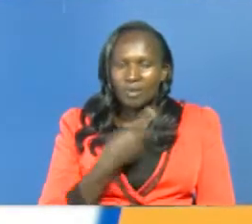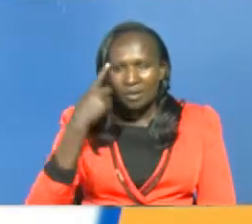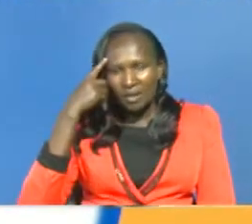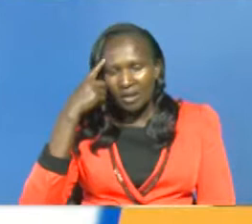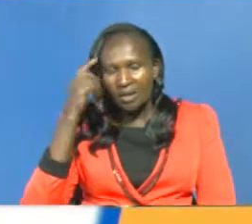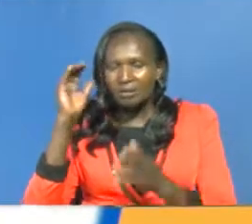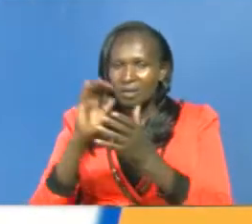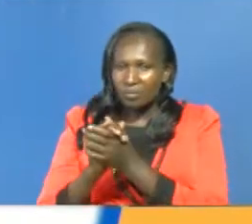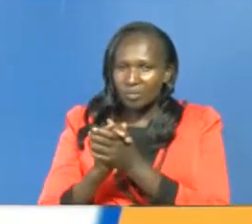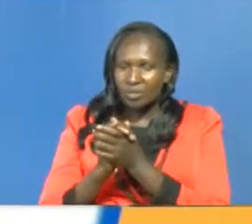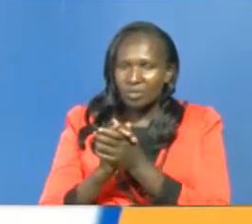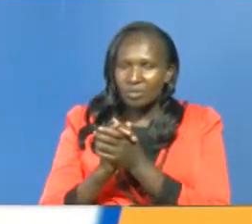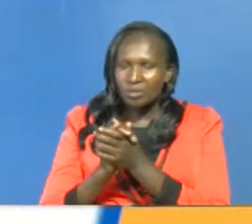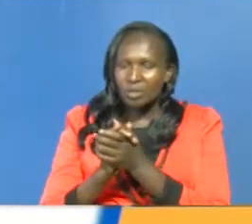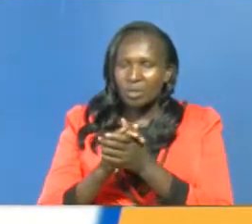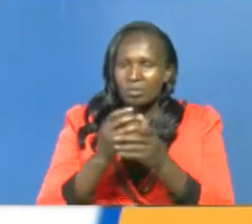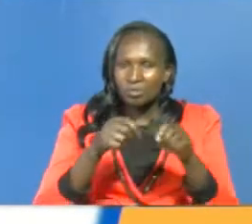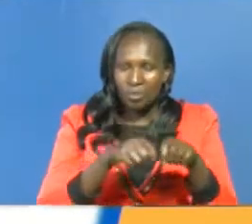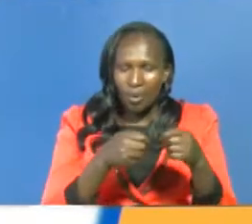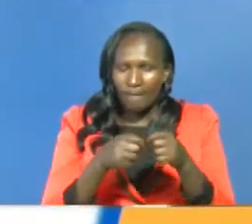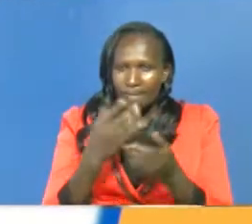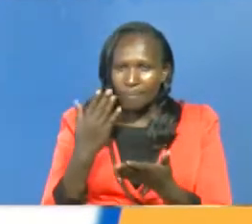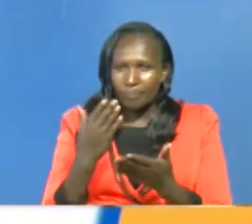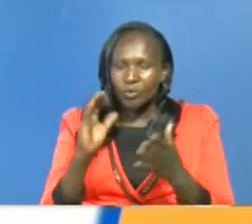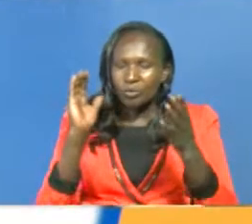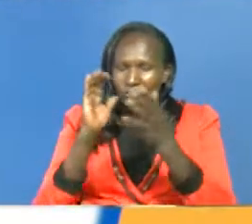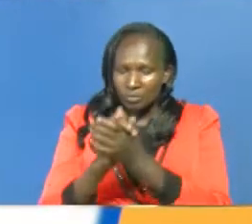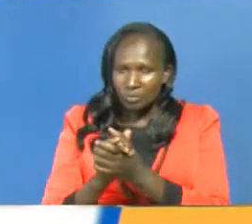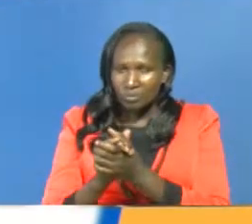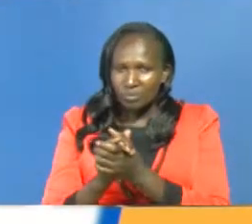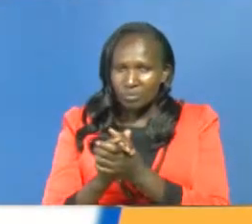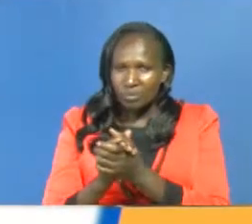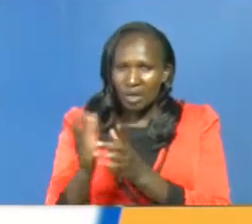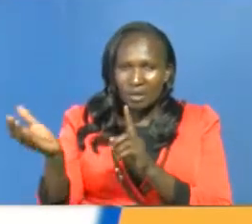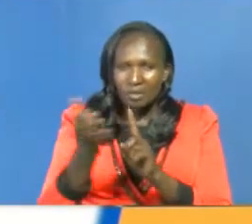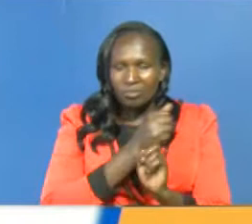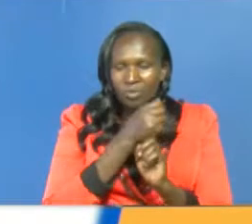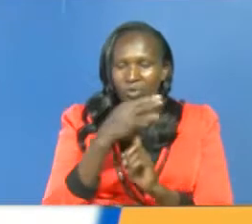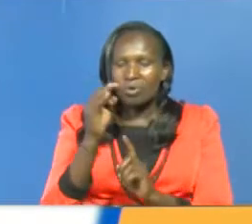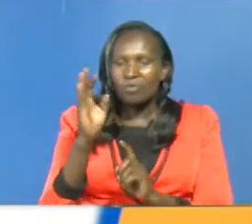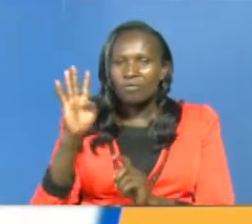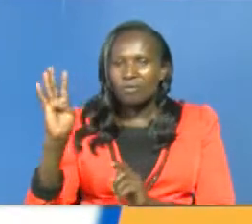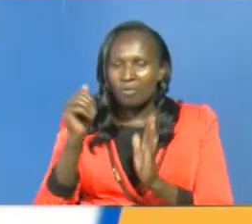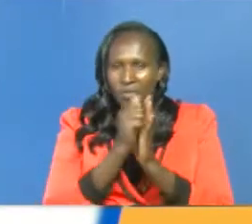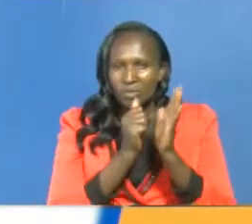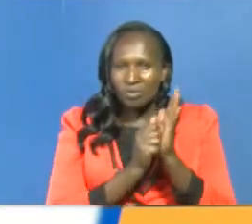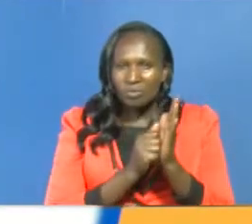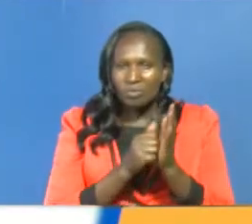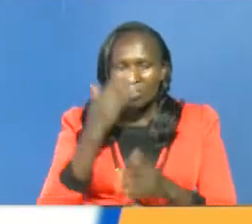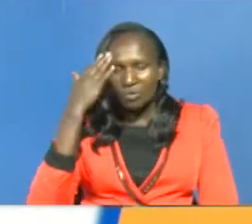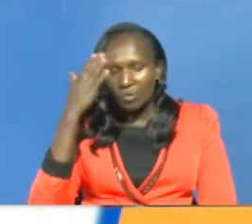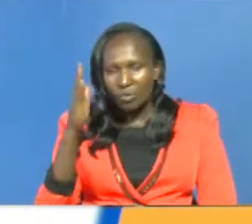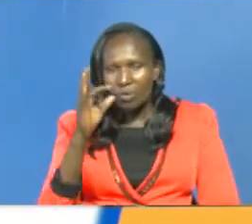handshake ilikuwa inakuja kusaidia achievement of the Big Four agenda. We didn't know that this Big Four